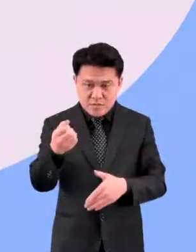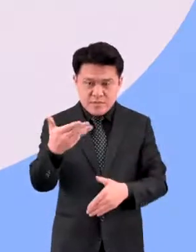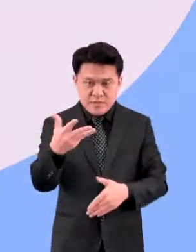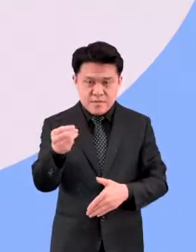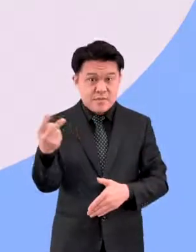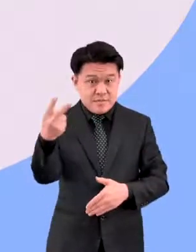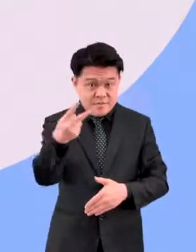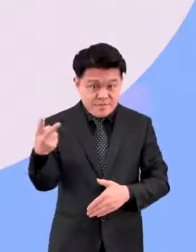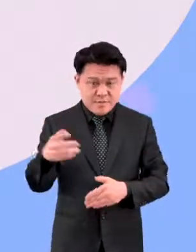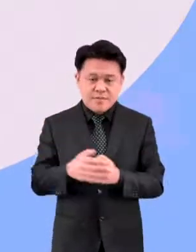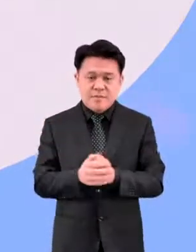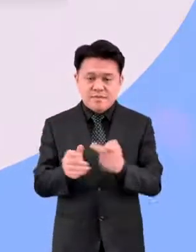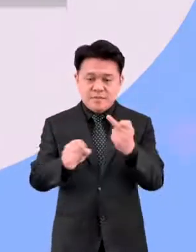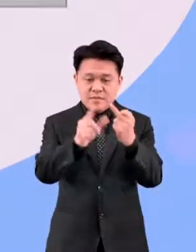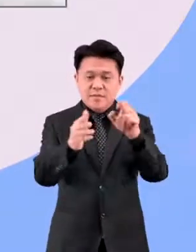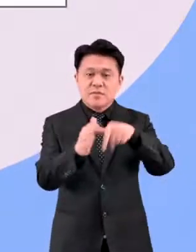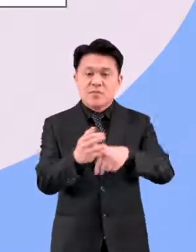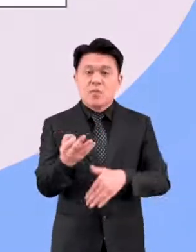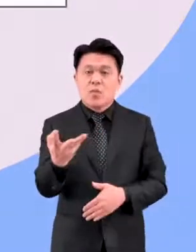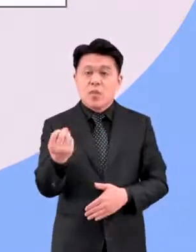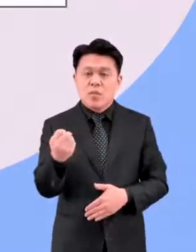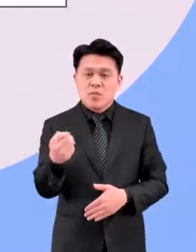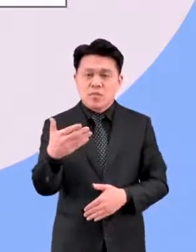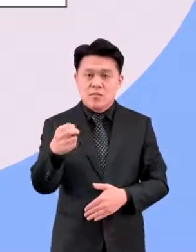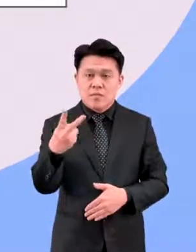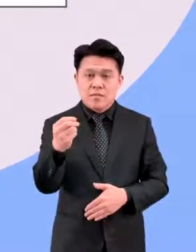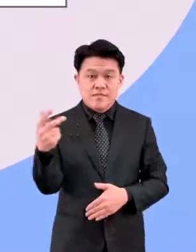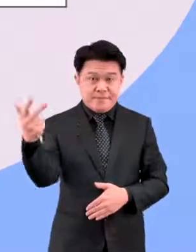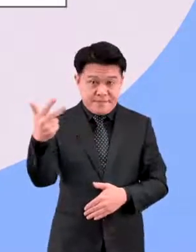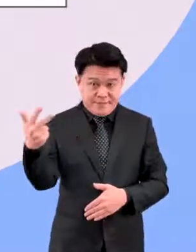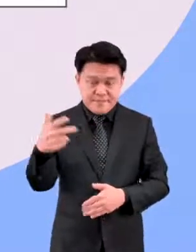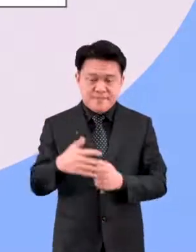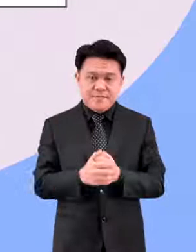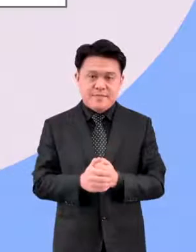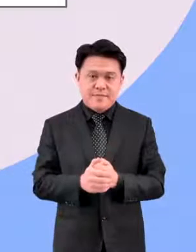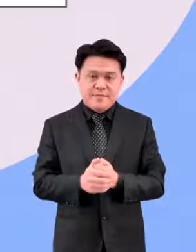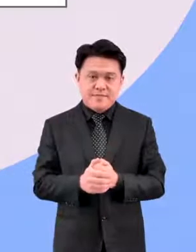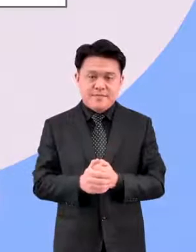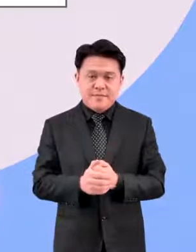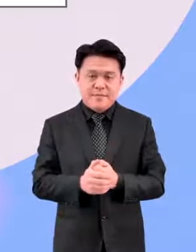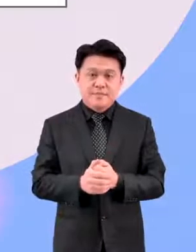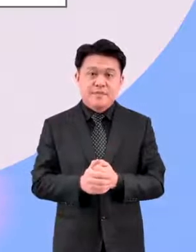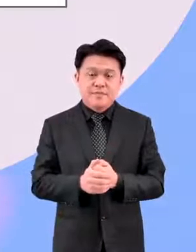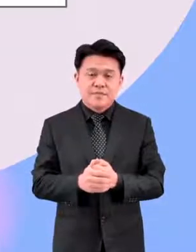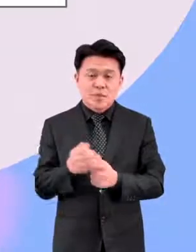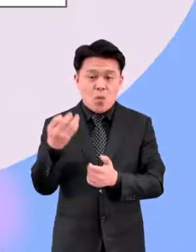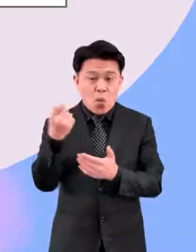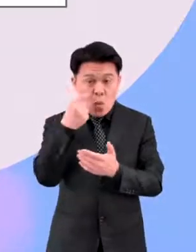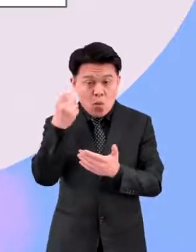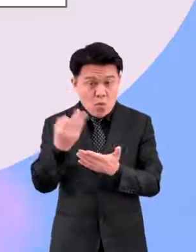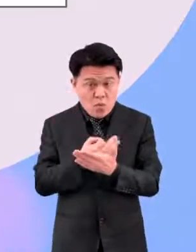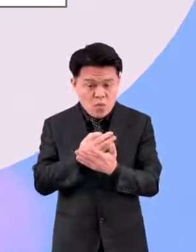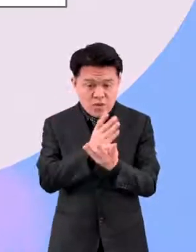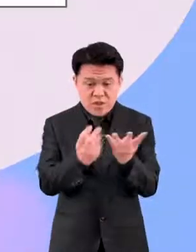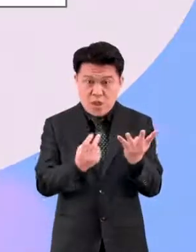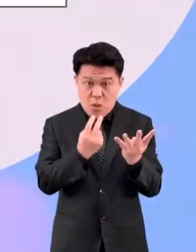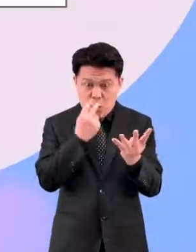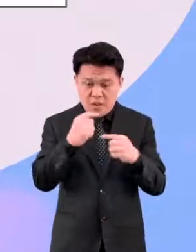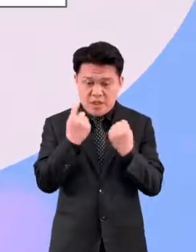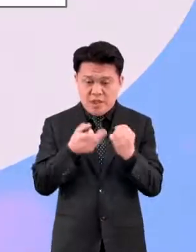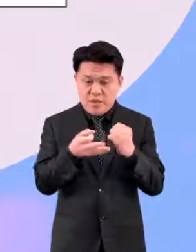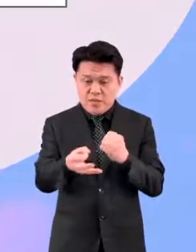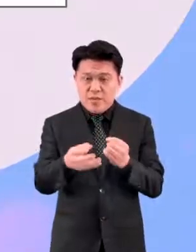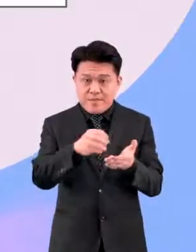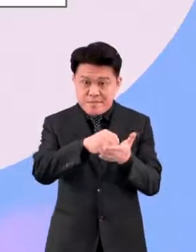11월까지는 98만 2천 원, 12월은 92만 7천 원입니다. 이때 월급은